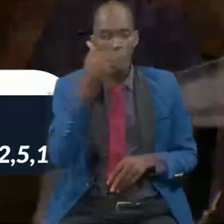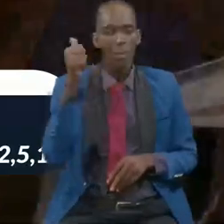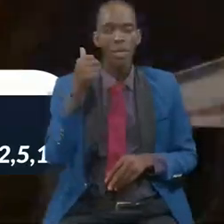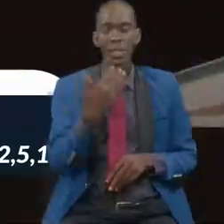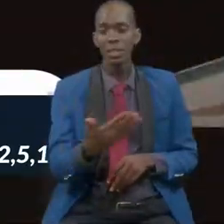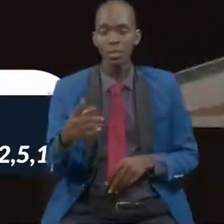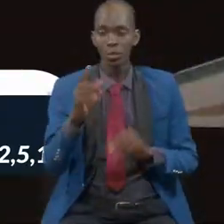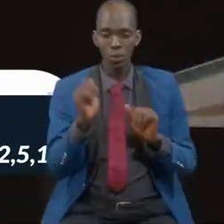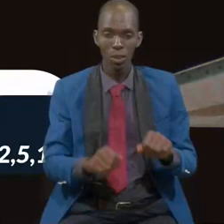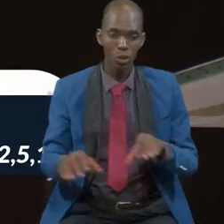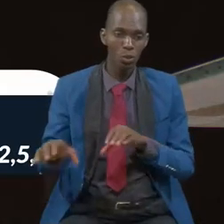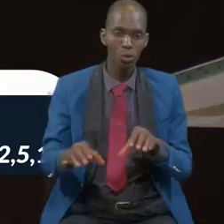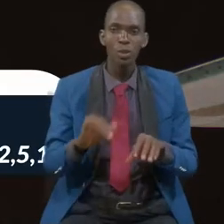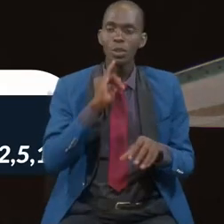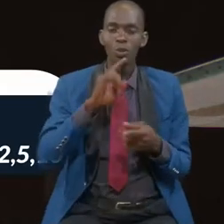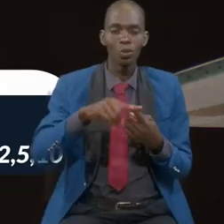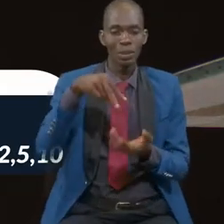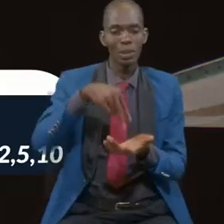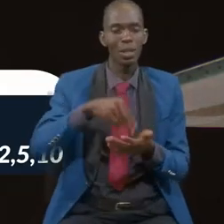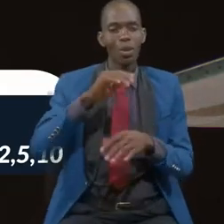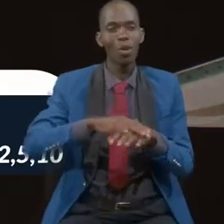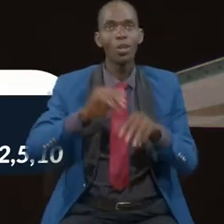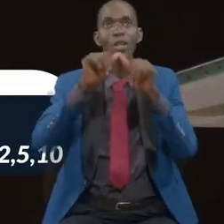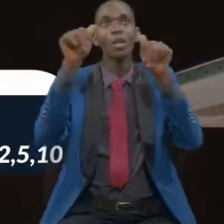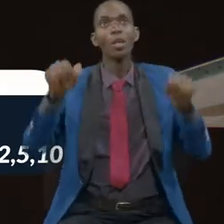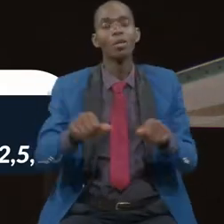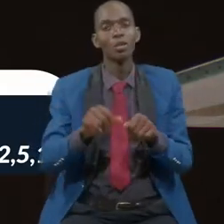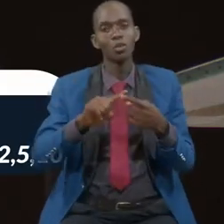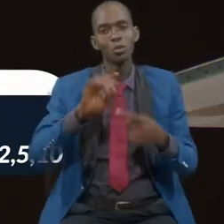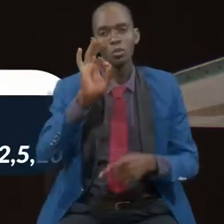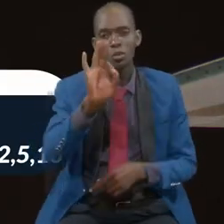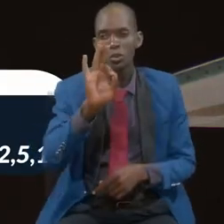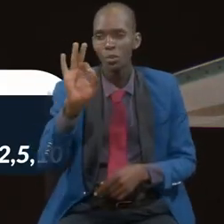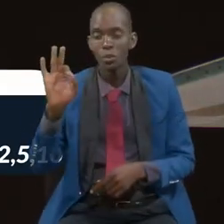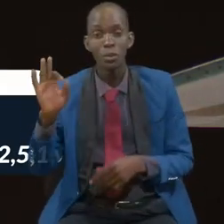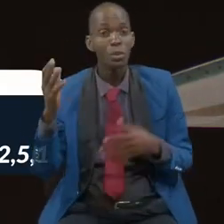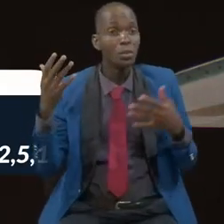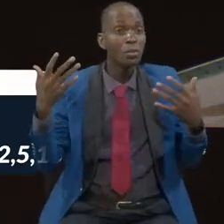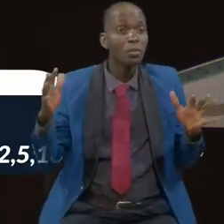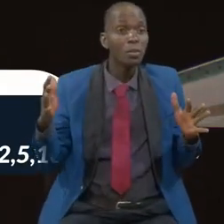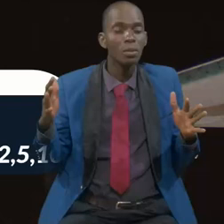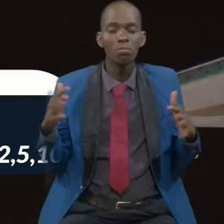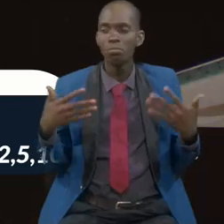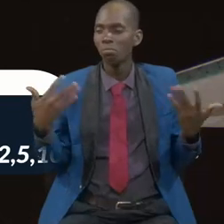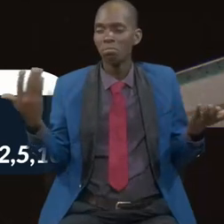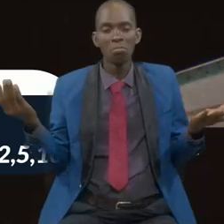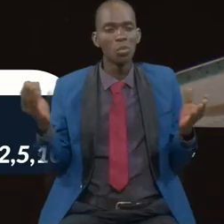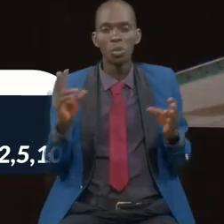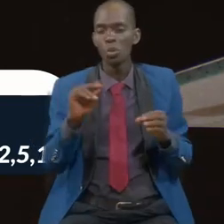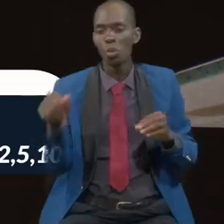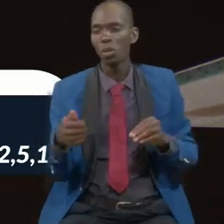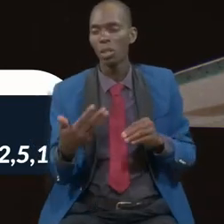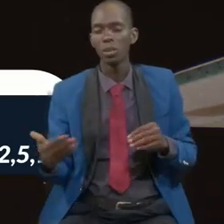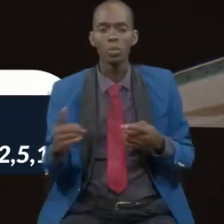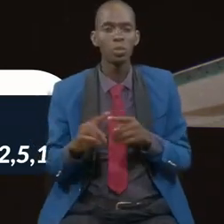la meilleure chose à faire, c'est de rester sur le pupitre et prêcher. Après cela, ils ne font rien